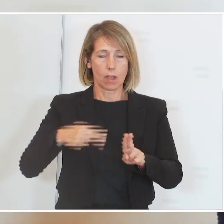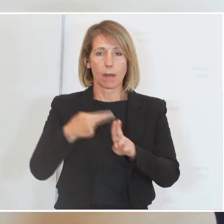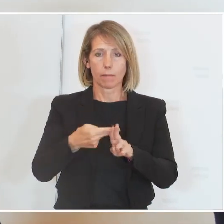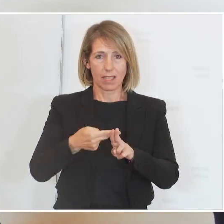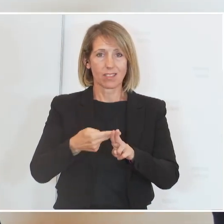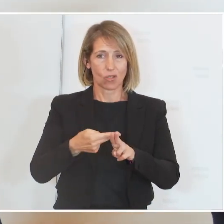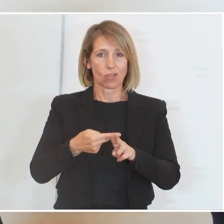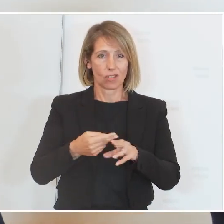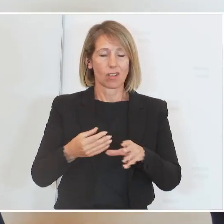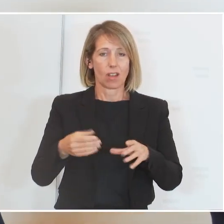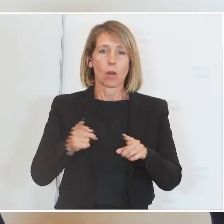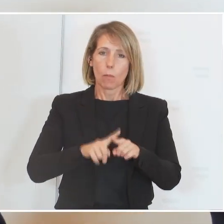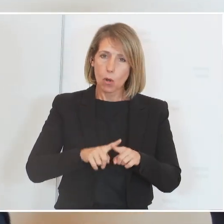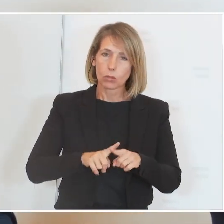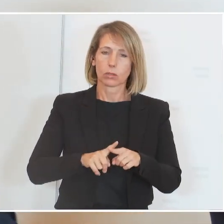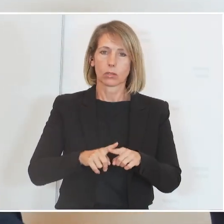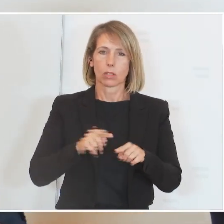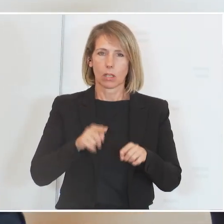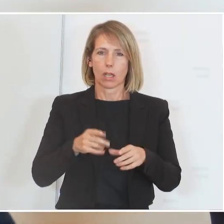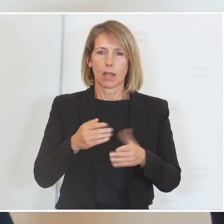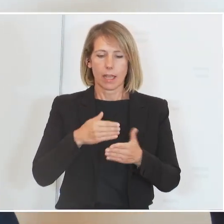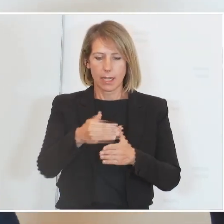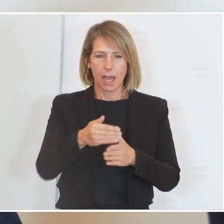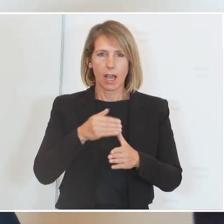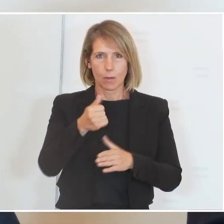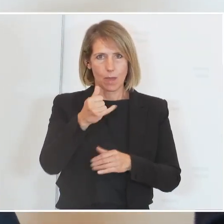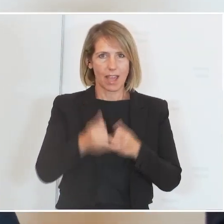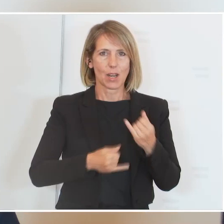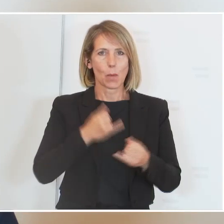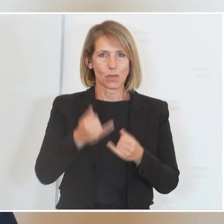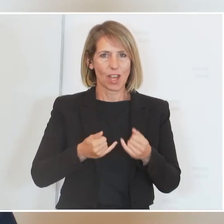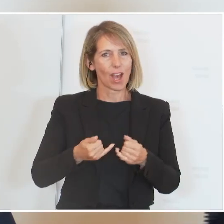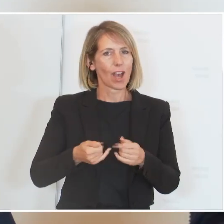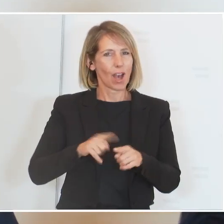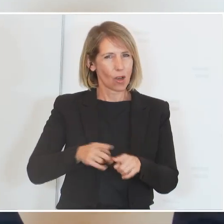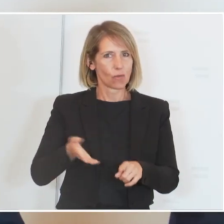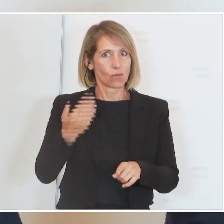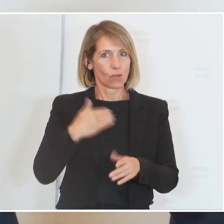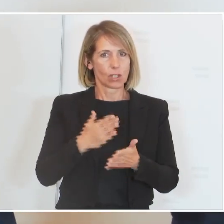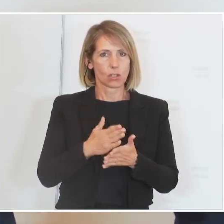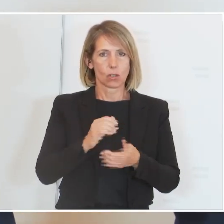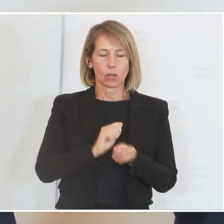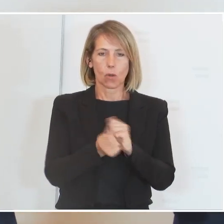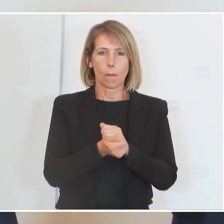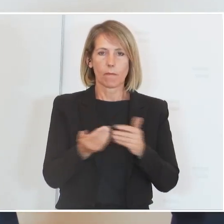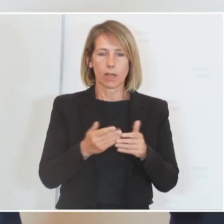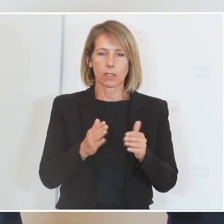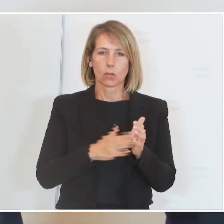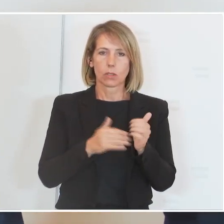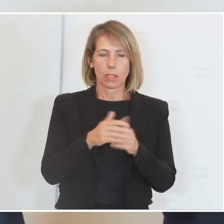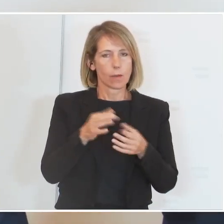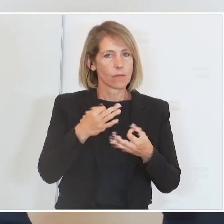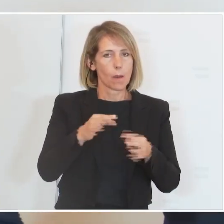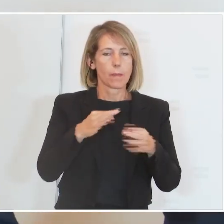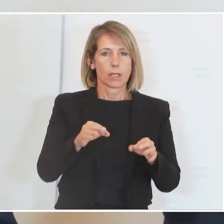fügt sich das ein, und das innerhalb eines Jahres zum anderen historischen Schritt in der Systemverbesserung des